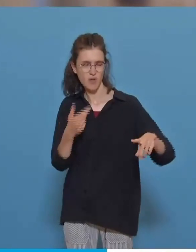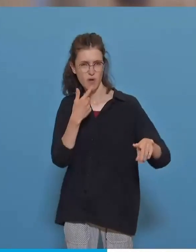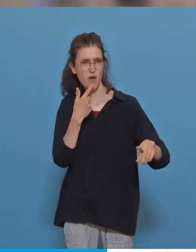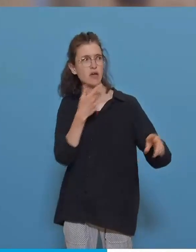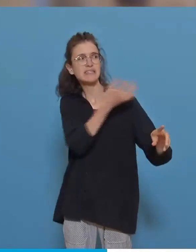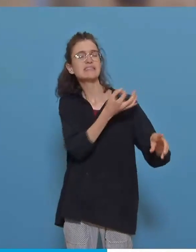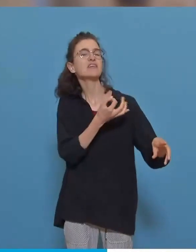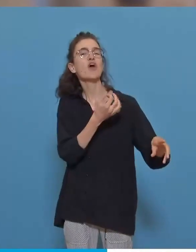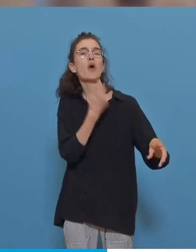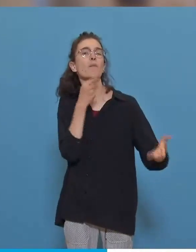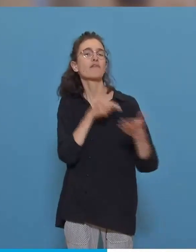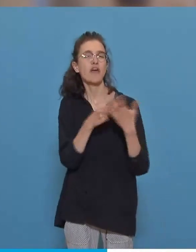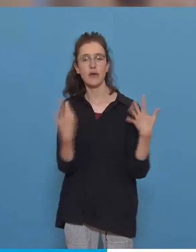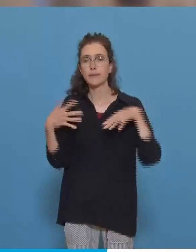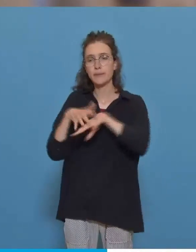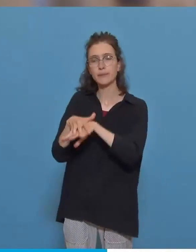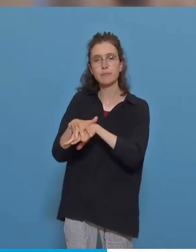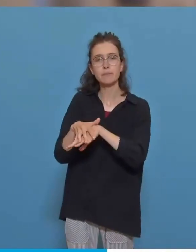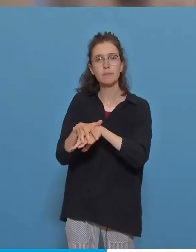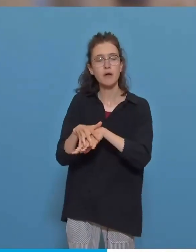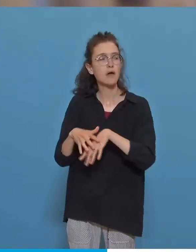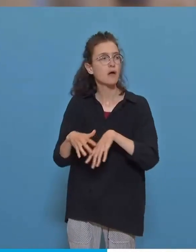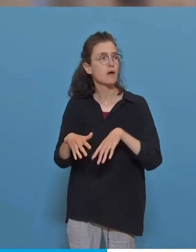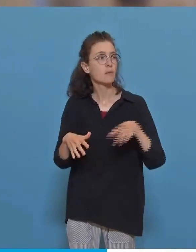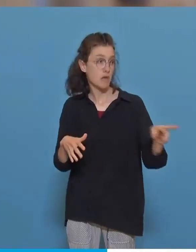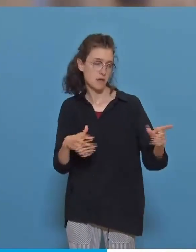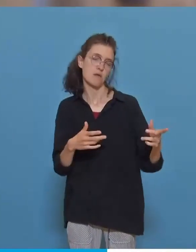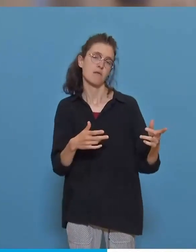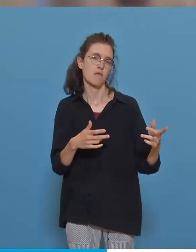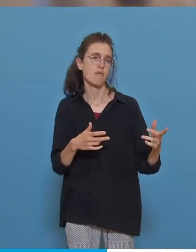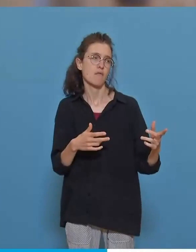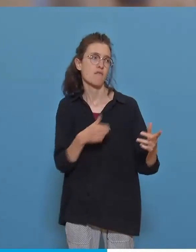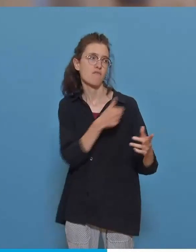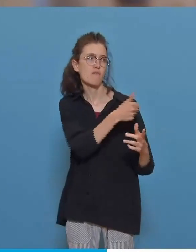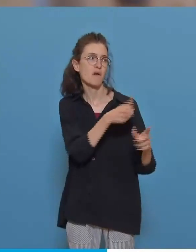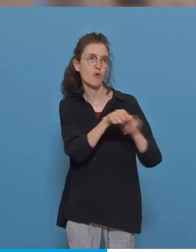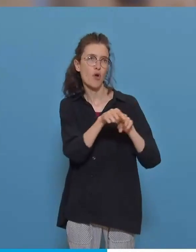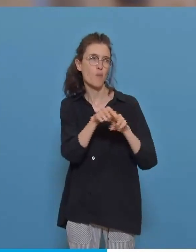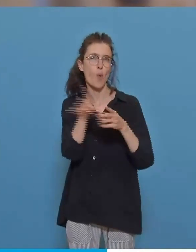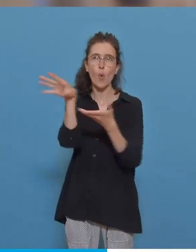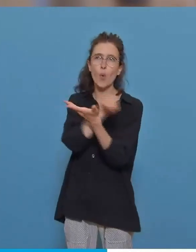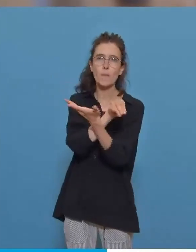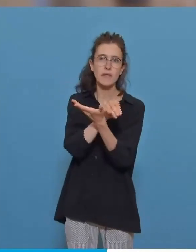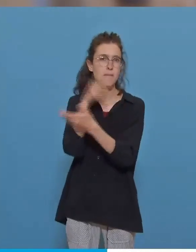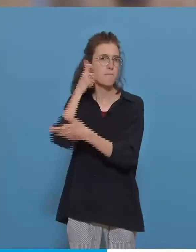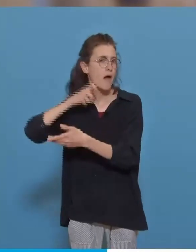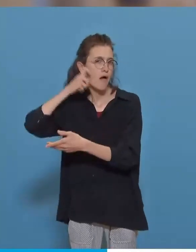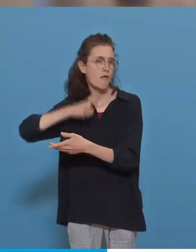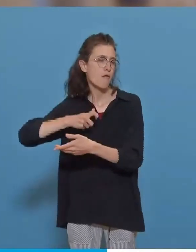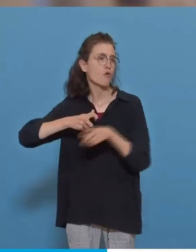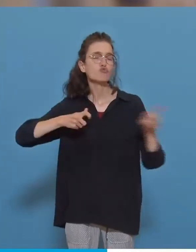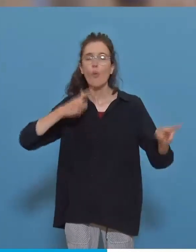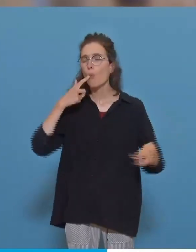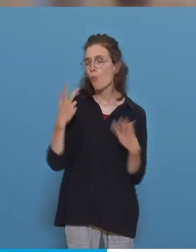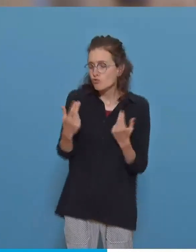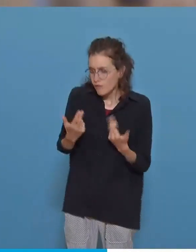faut l'avouer, un service après-vente assez laborieux du macronisme, en allant même jusqu'à nous expliquer que finalement tout allait bien